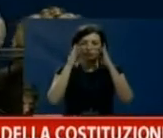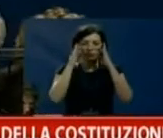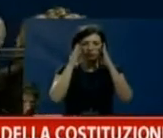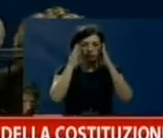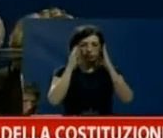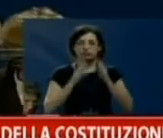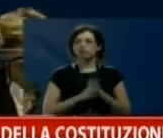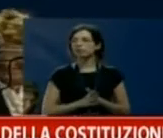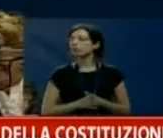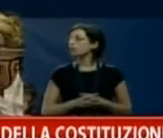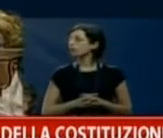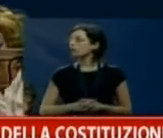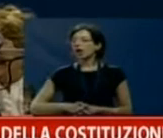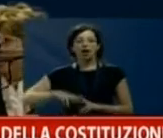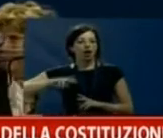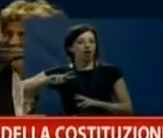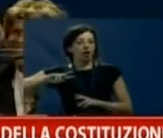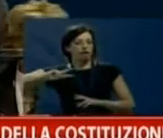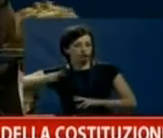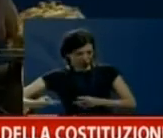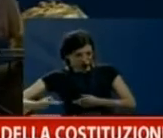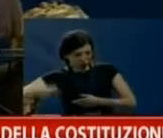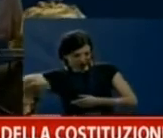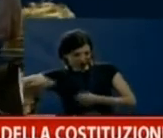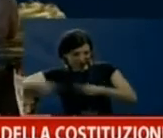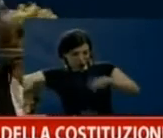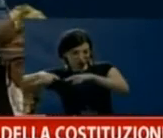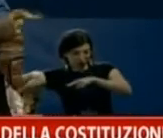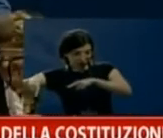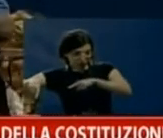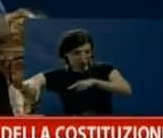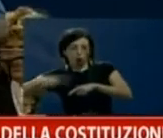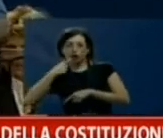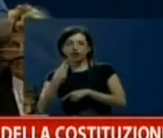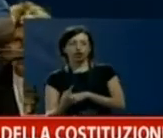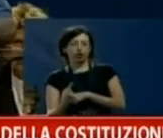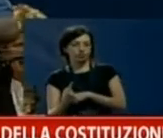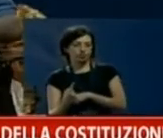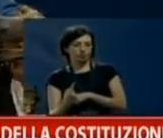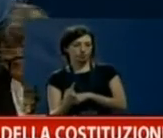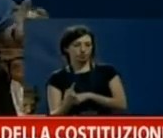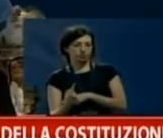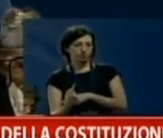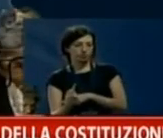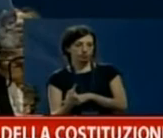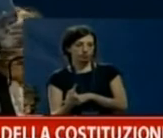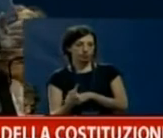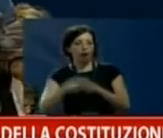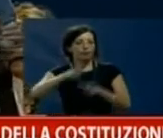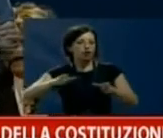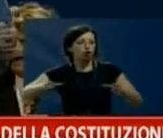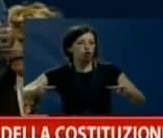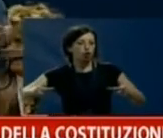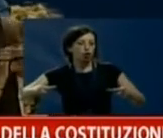stesso tempo il vicepresidente del Consiglio dice che i morti, che quelli che sono morti nelle acque